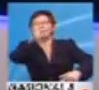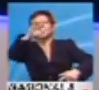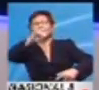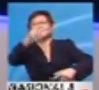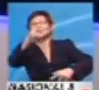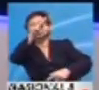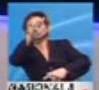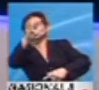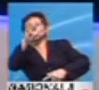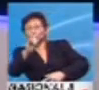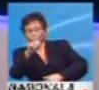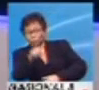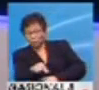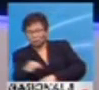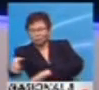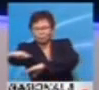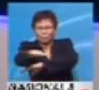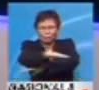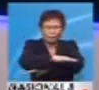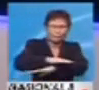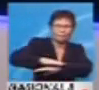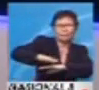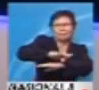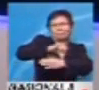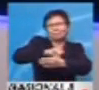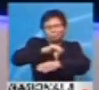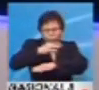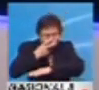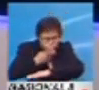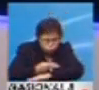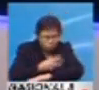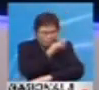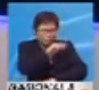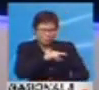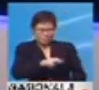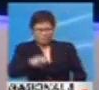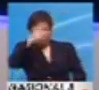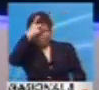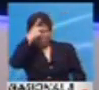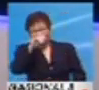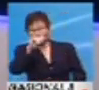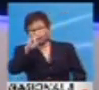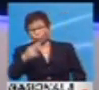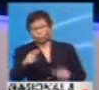ms-370 di pesisir pantai negara itu menurut menteri pengangkutan Datuk